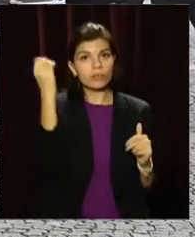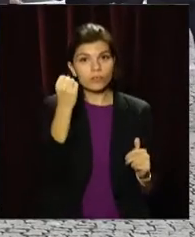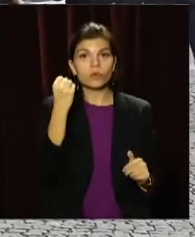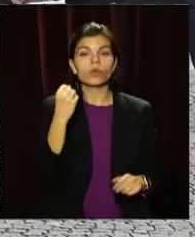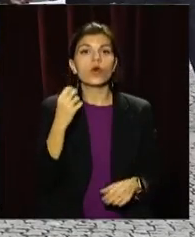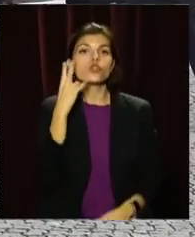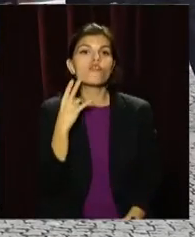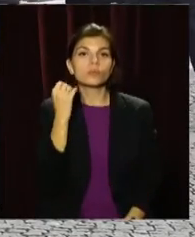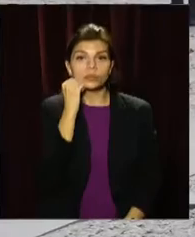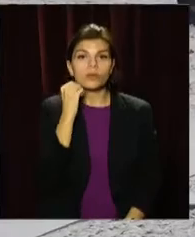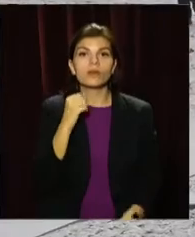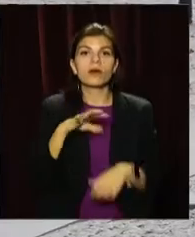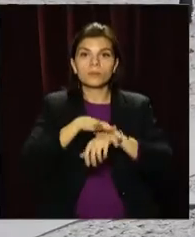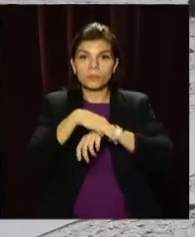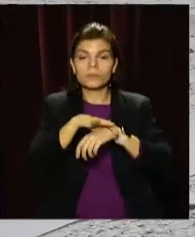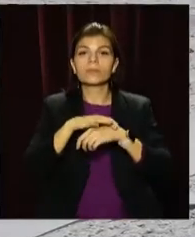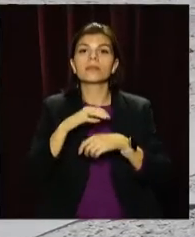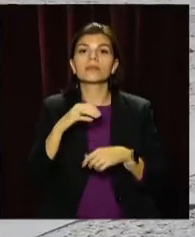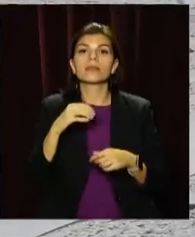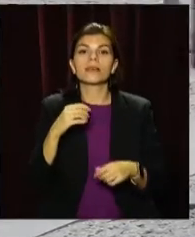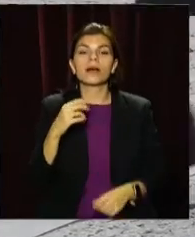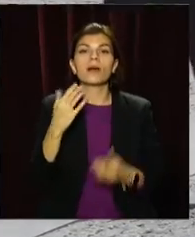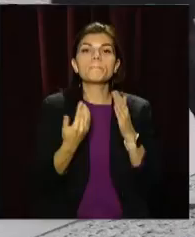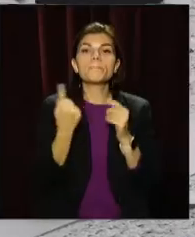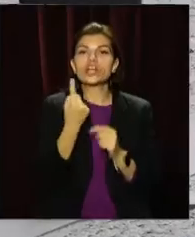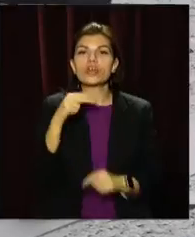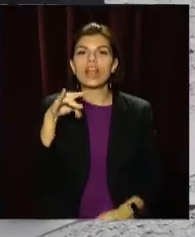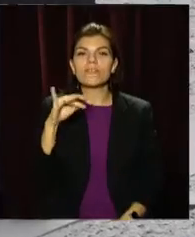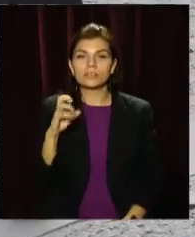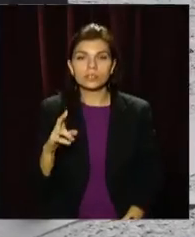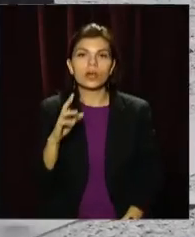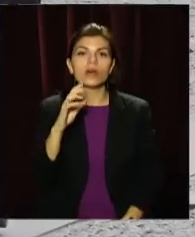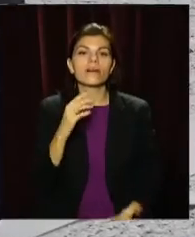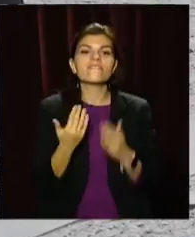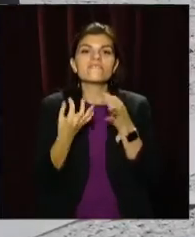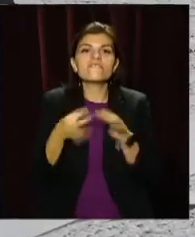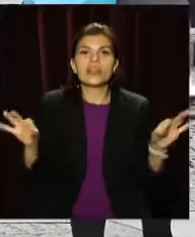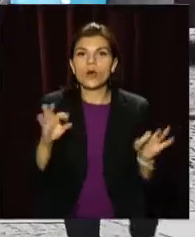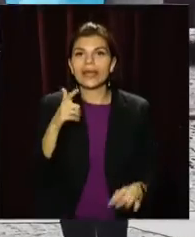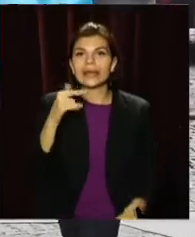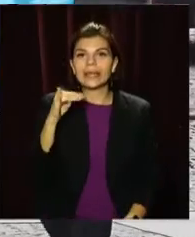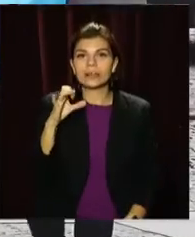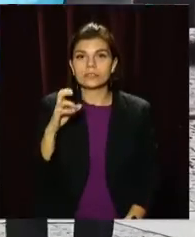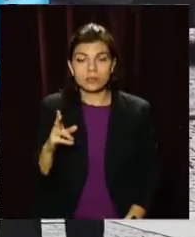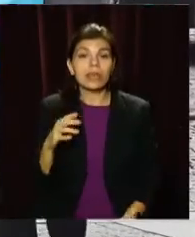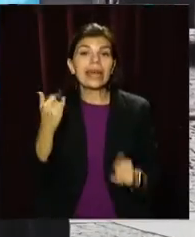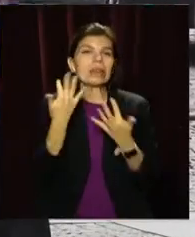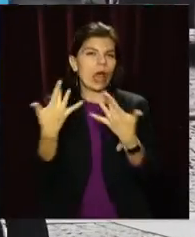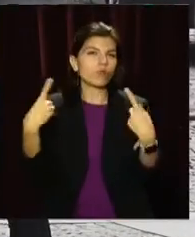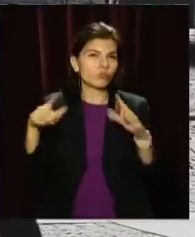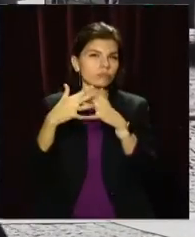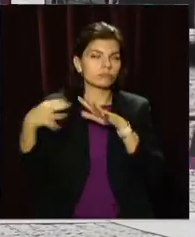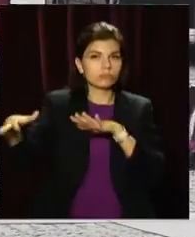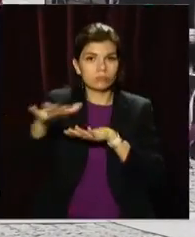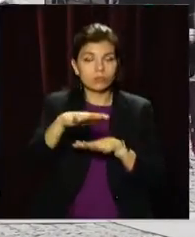Рогу, Новомосковська, Павлограда, Кам'янського, Першотравенська, Вільногірська та деяких районів області. Нині на